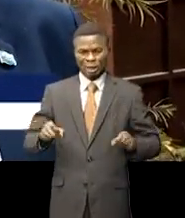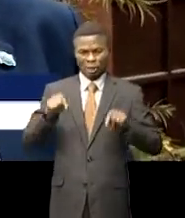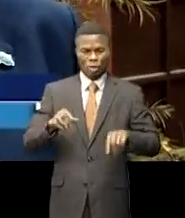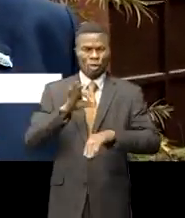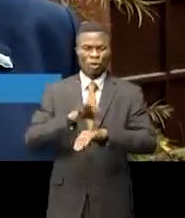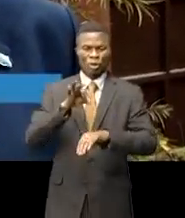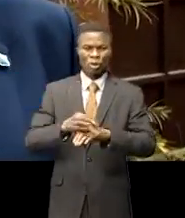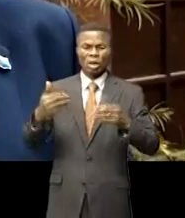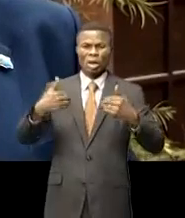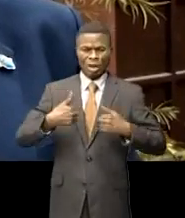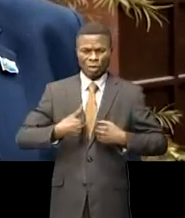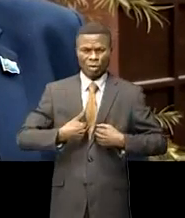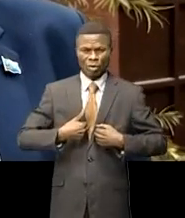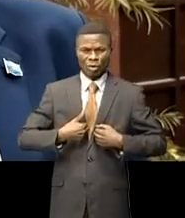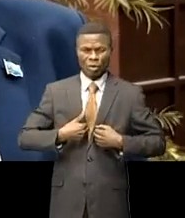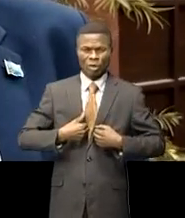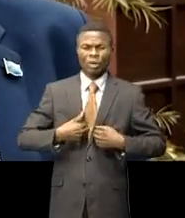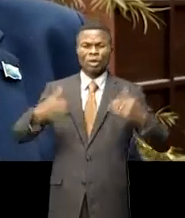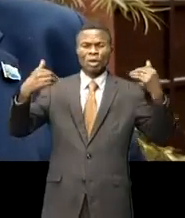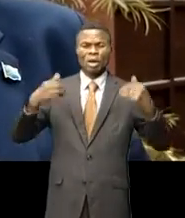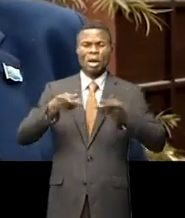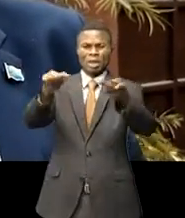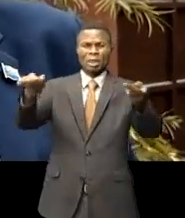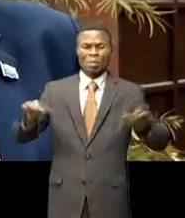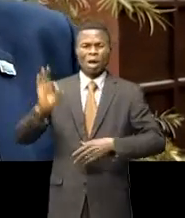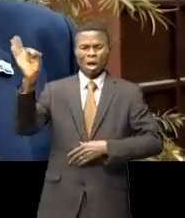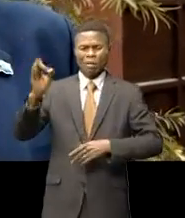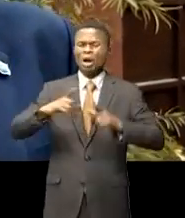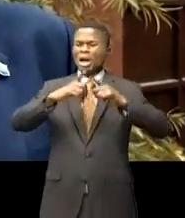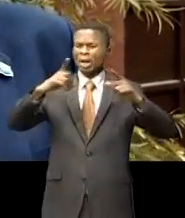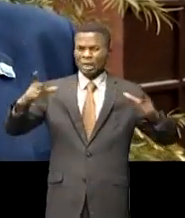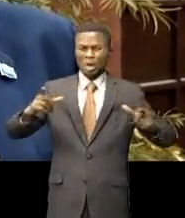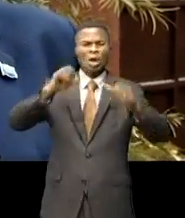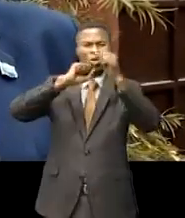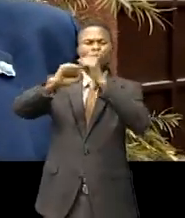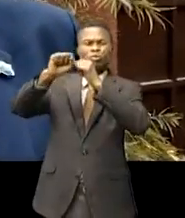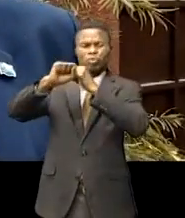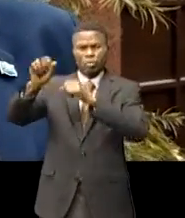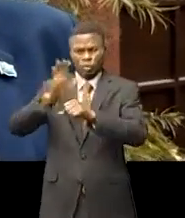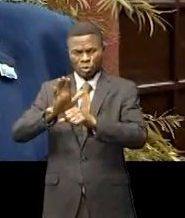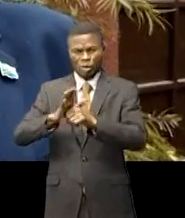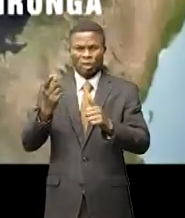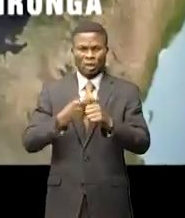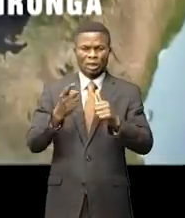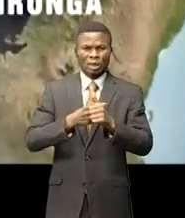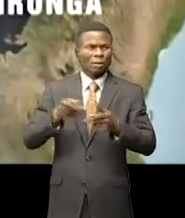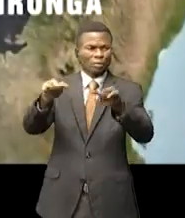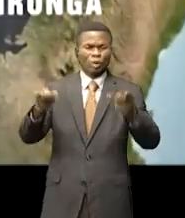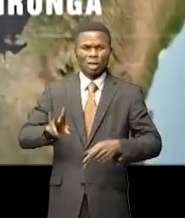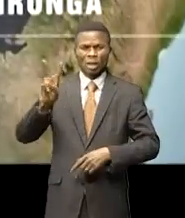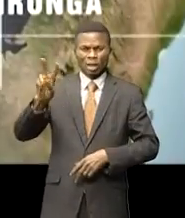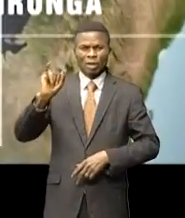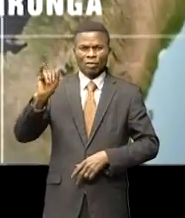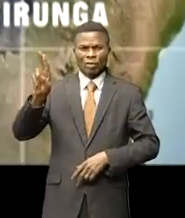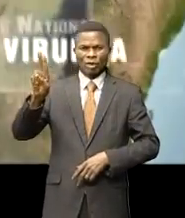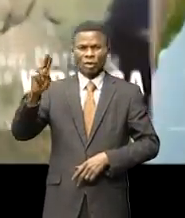chance d'avoir quelques grands parcs qui sont, je veux dire, leaders du marketing. Je pense évidemment au parc de la Virunga, je